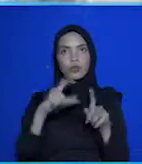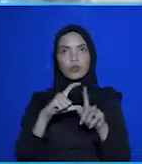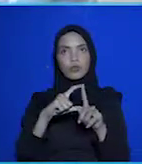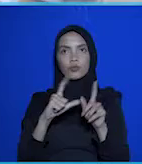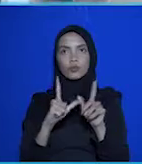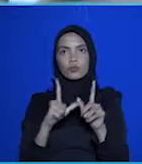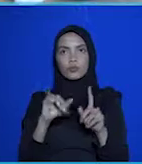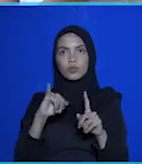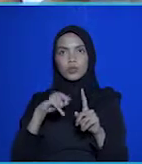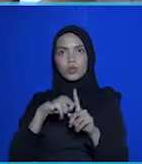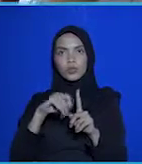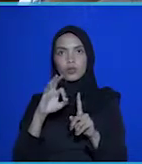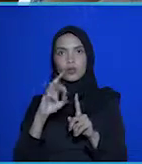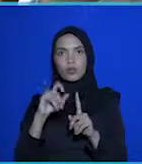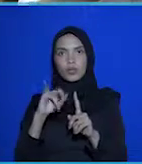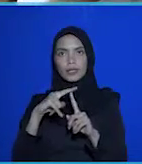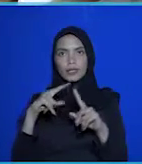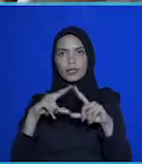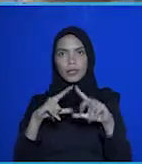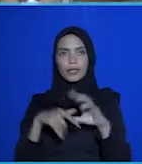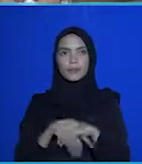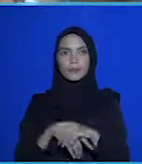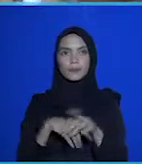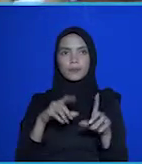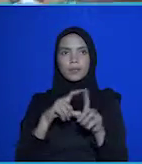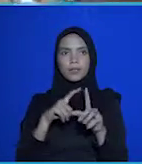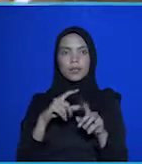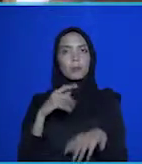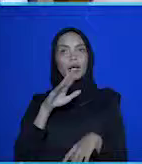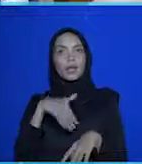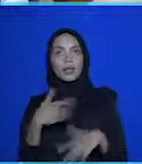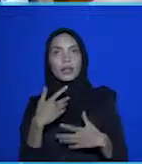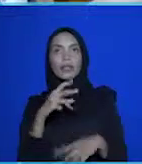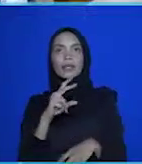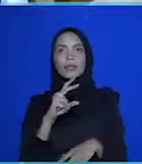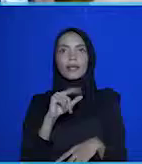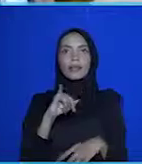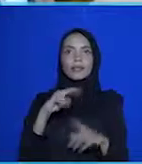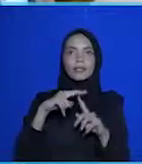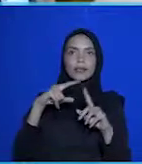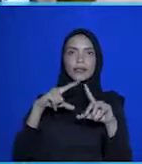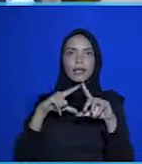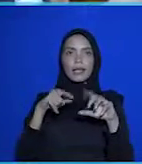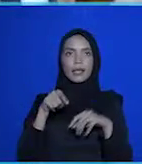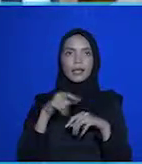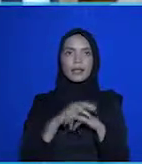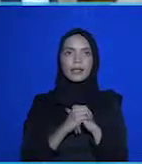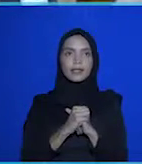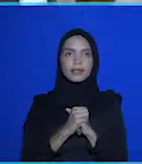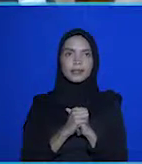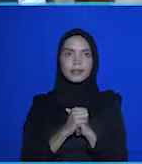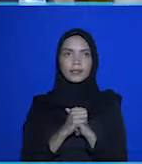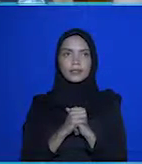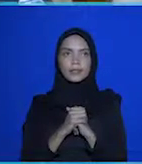persilakan Ibu Dwi Korita. Nah, ini susah nyebutnya. Bu Korita. Bu Rita aja. Bu Rita